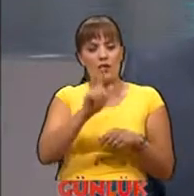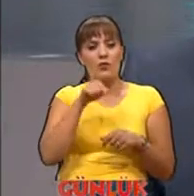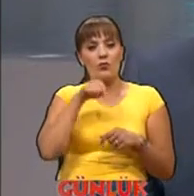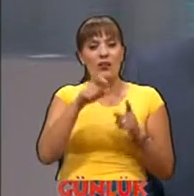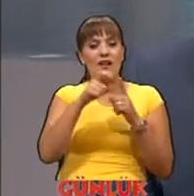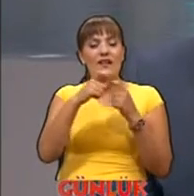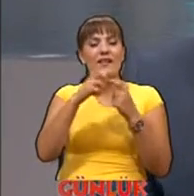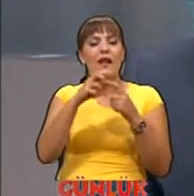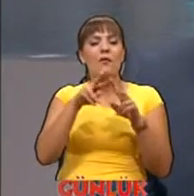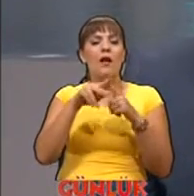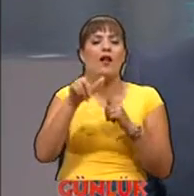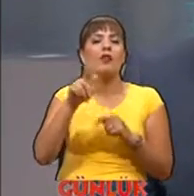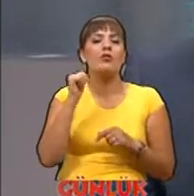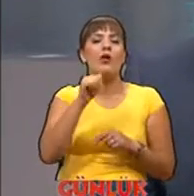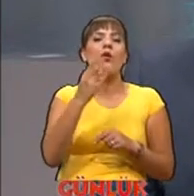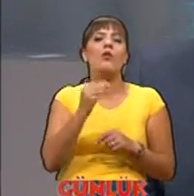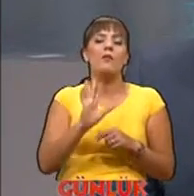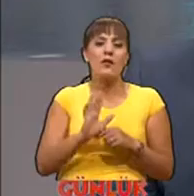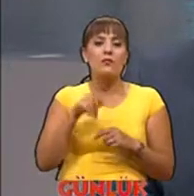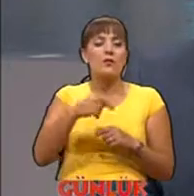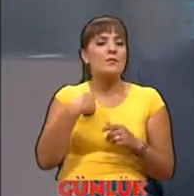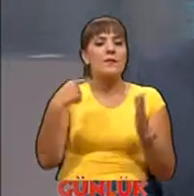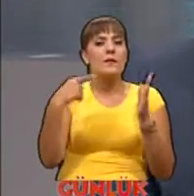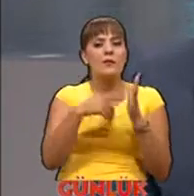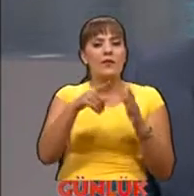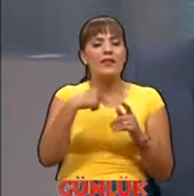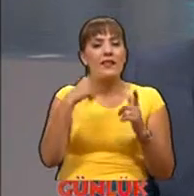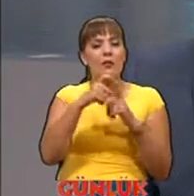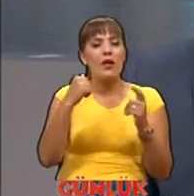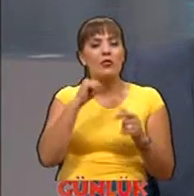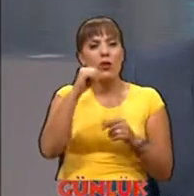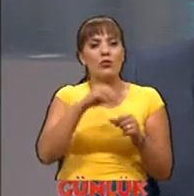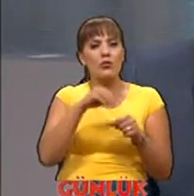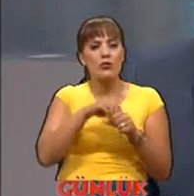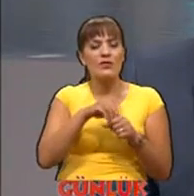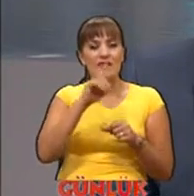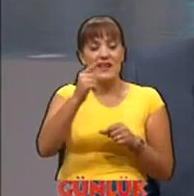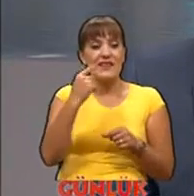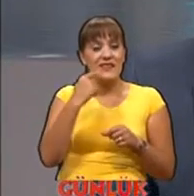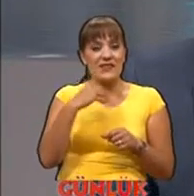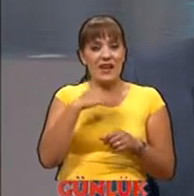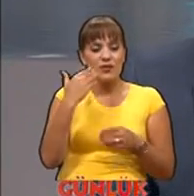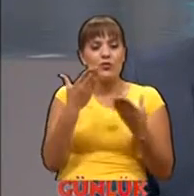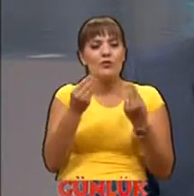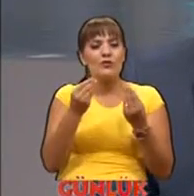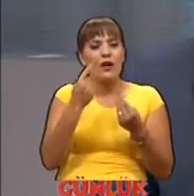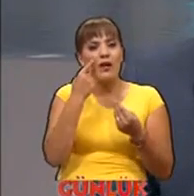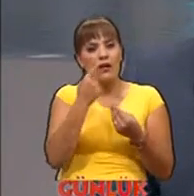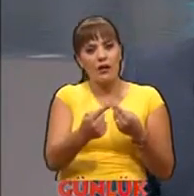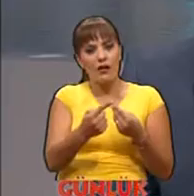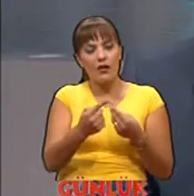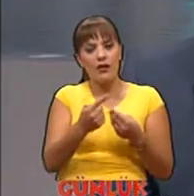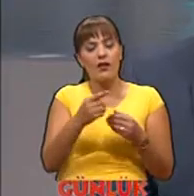gerekiyor. Bu dermal dolguyu da olmaz tabii ki. Burada bizim amacımız dolgudaki, dermal dolgudaki sadece diş eti, yani yumuşak